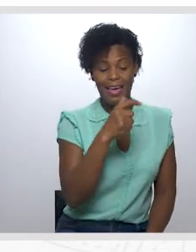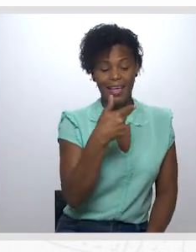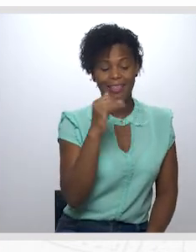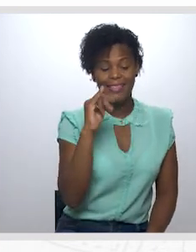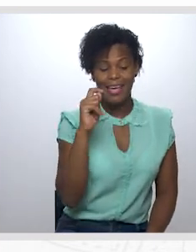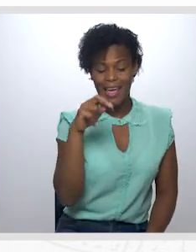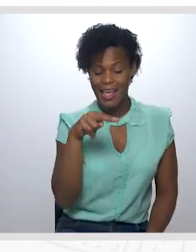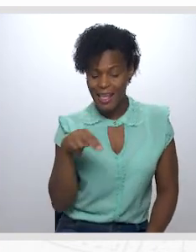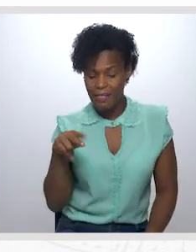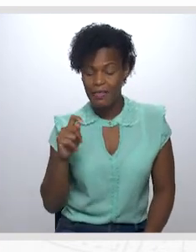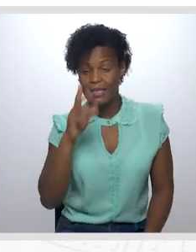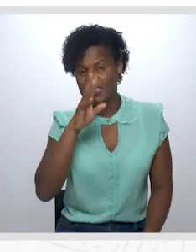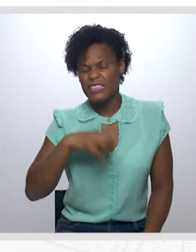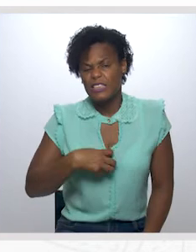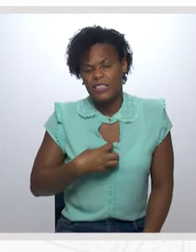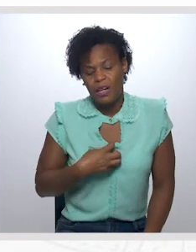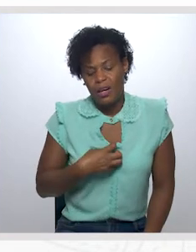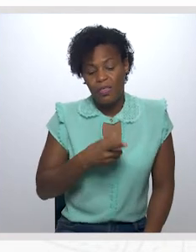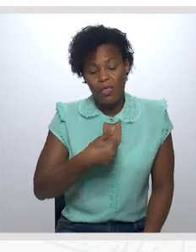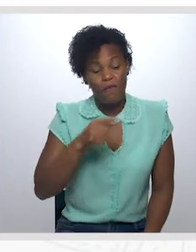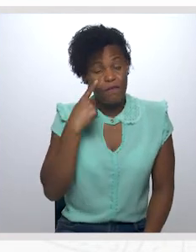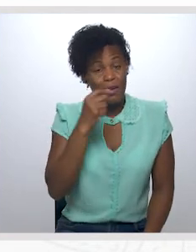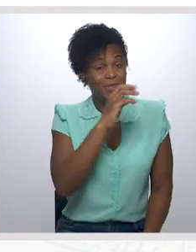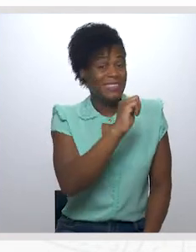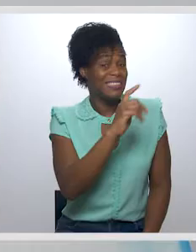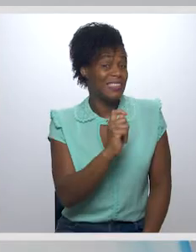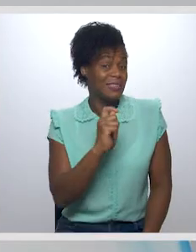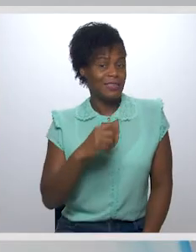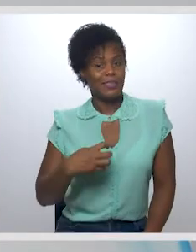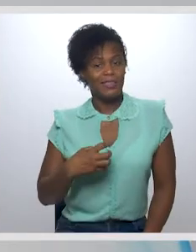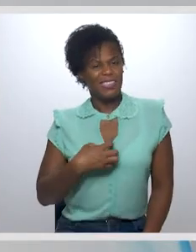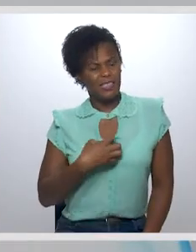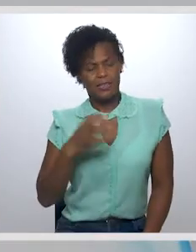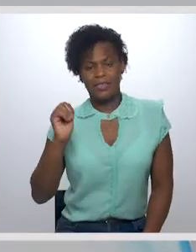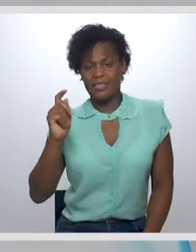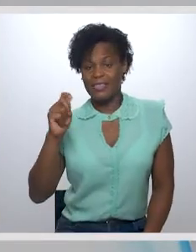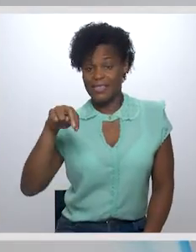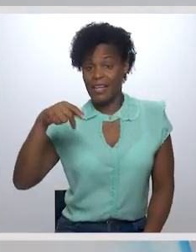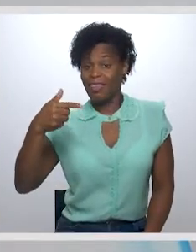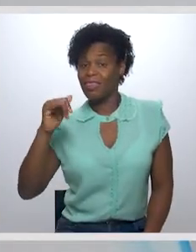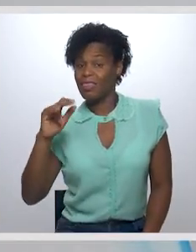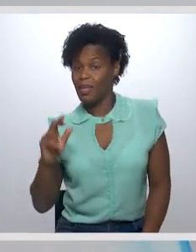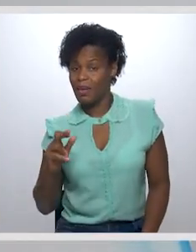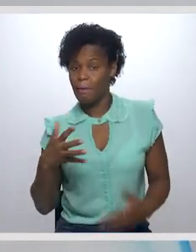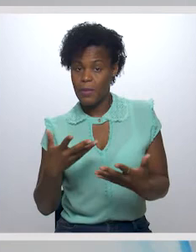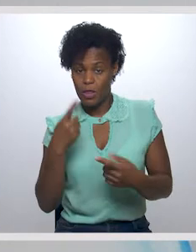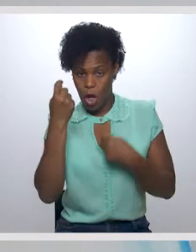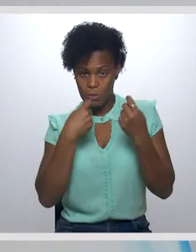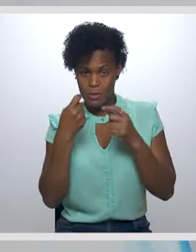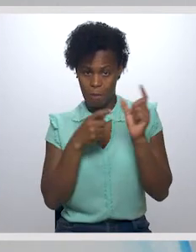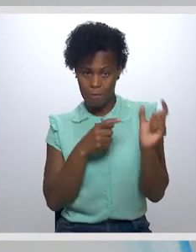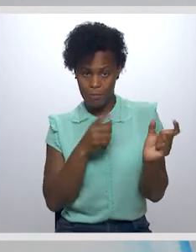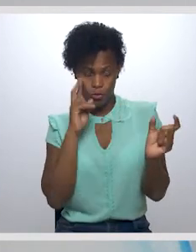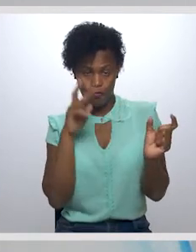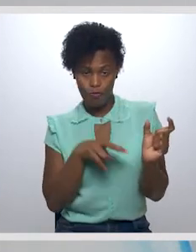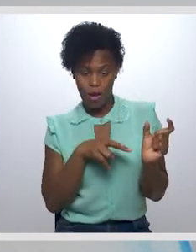a utilisé le verbe « se sentir ». Maintenant, vous regardez les expressions